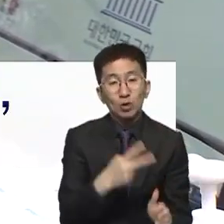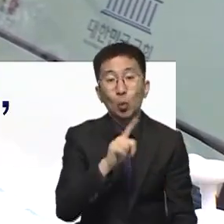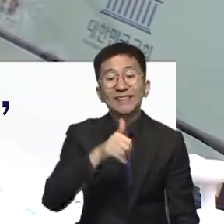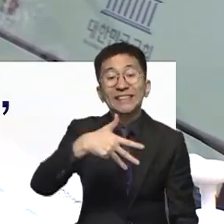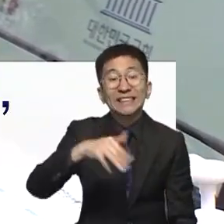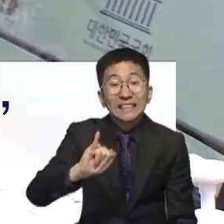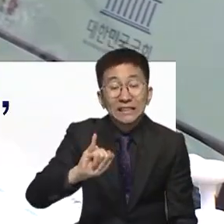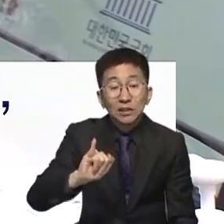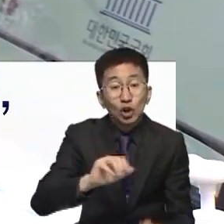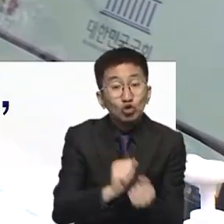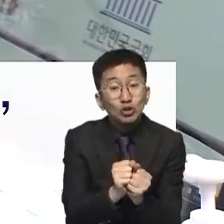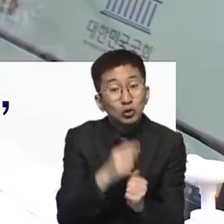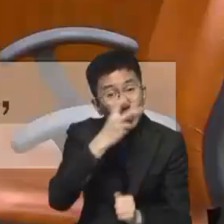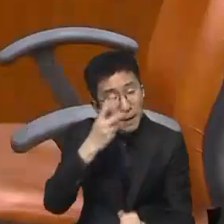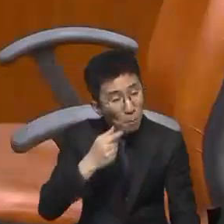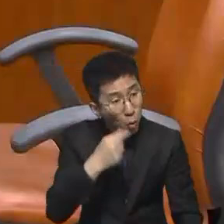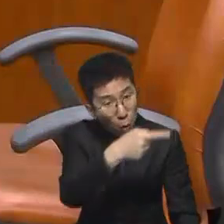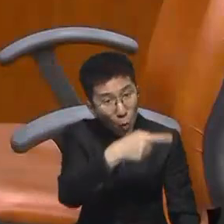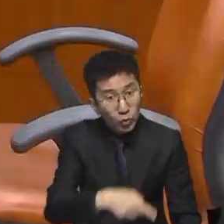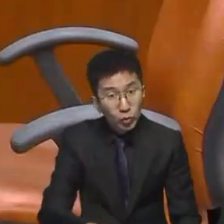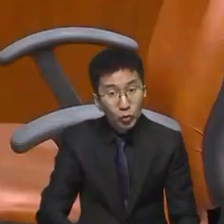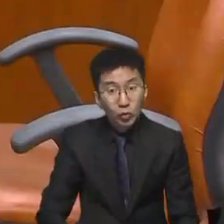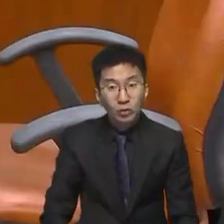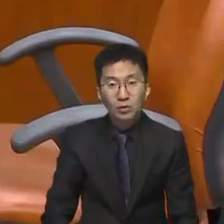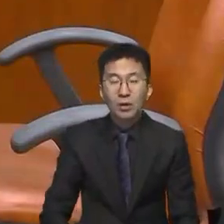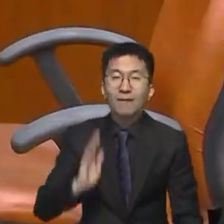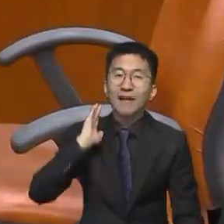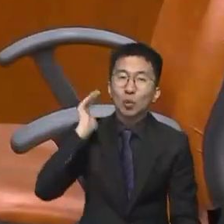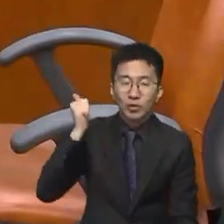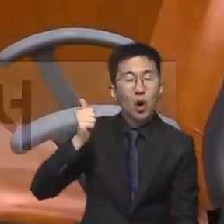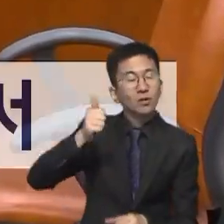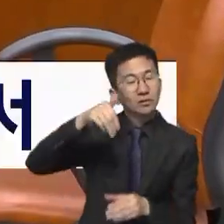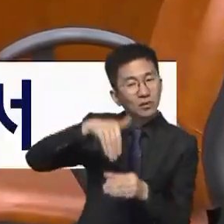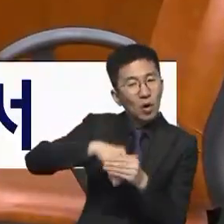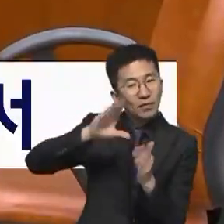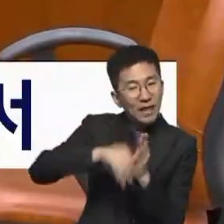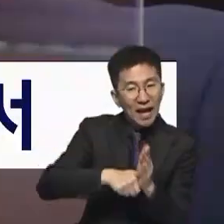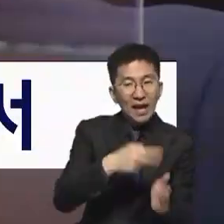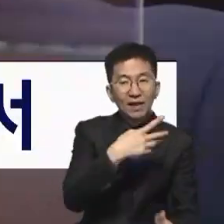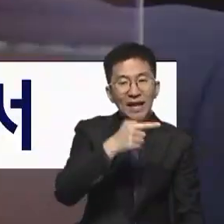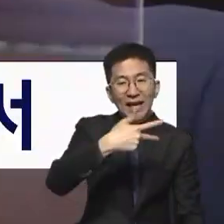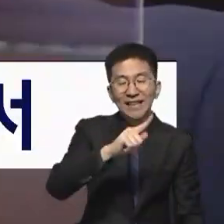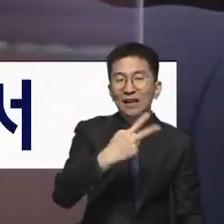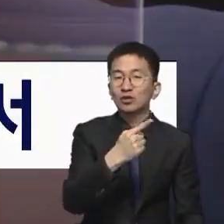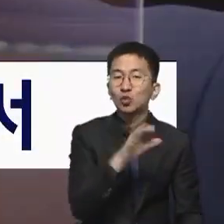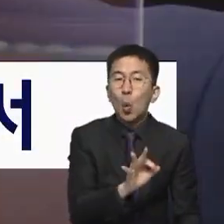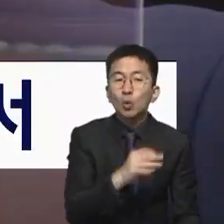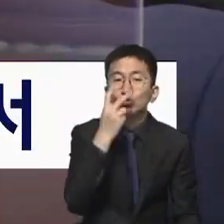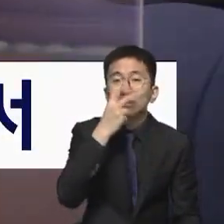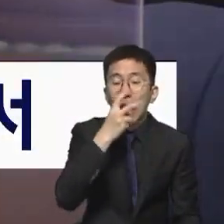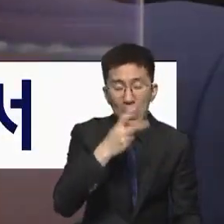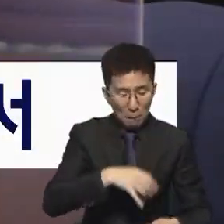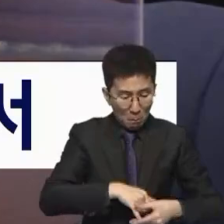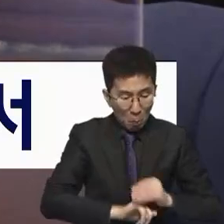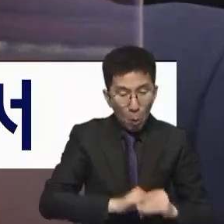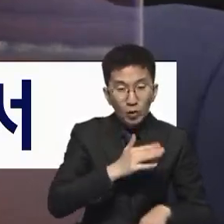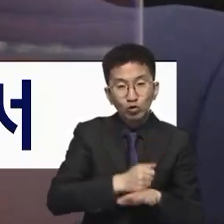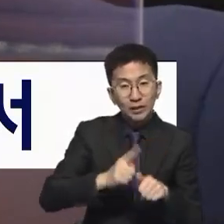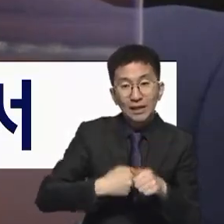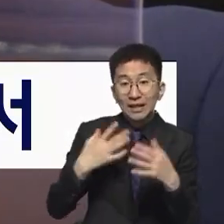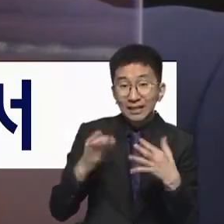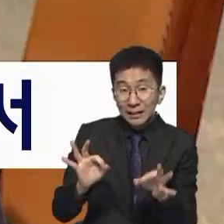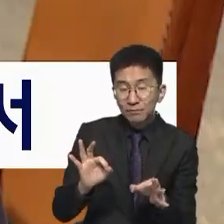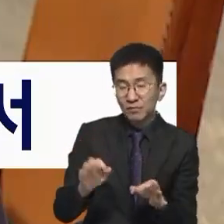주가조작 사건 제대로 수사도 못했고 대선 전국에서 대장동 의혹 사건 수사에 미온적이라며 김 총장을